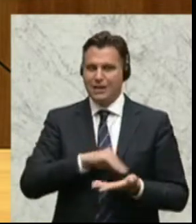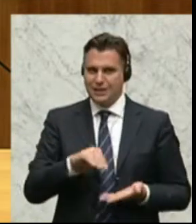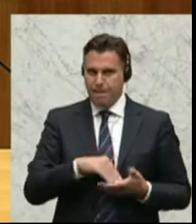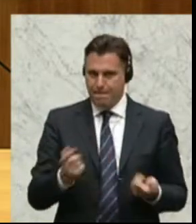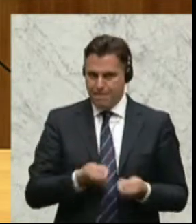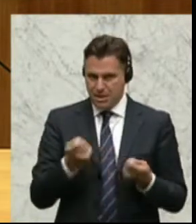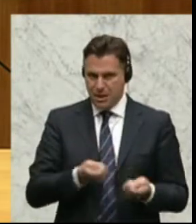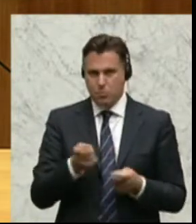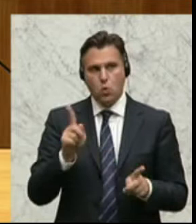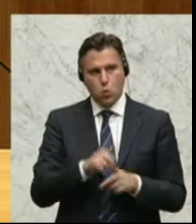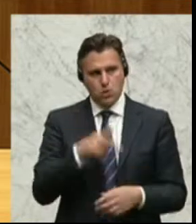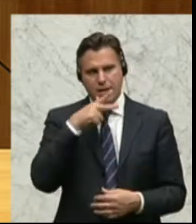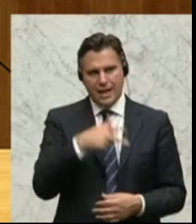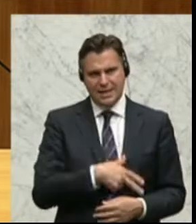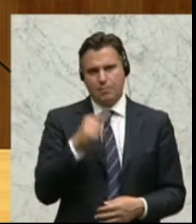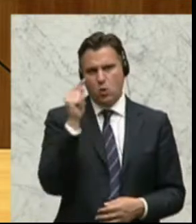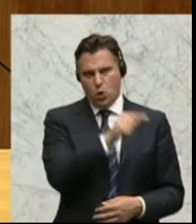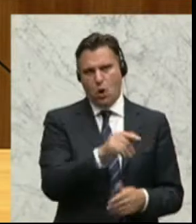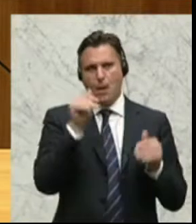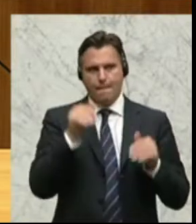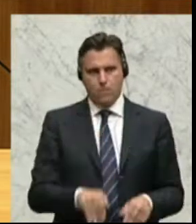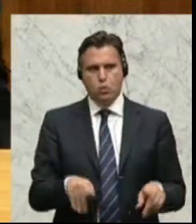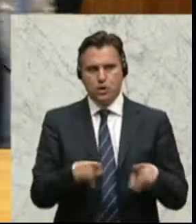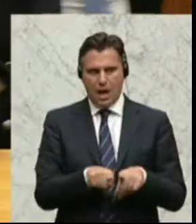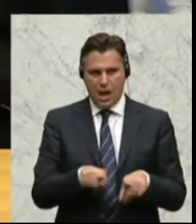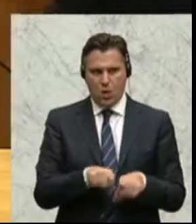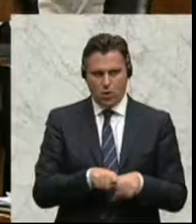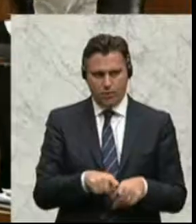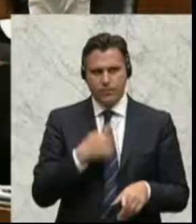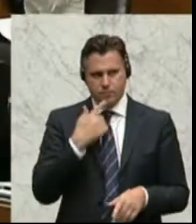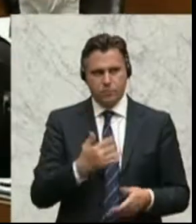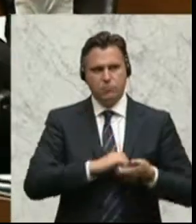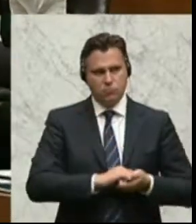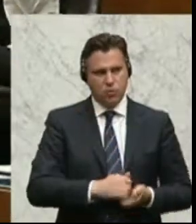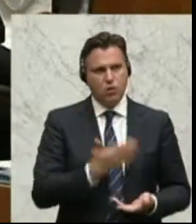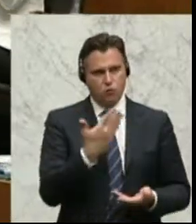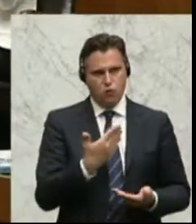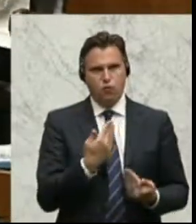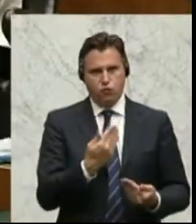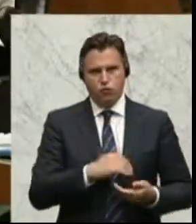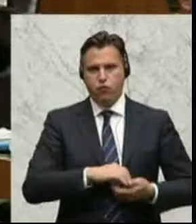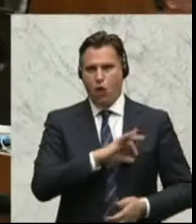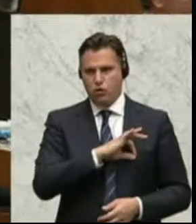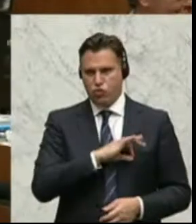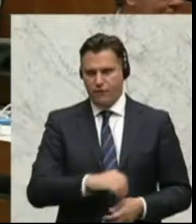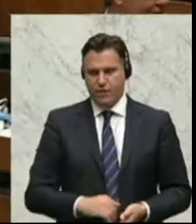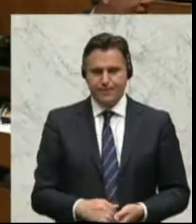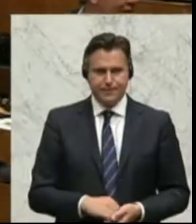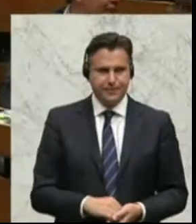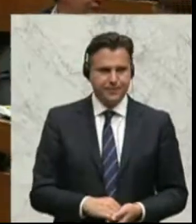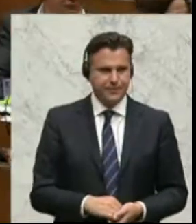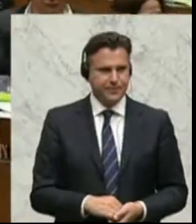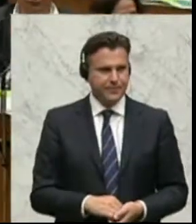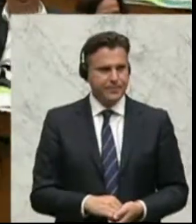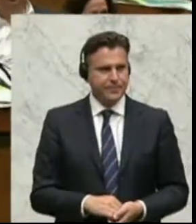Sozialdemokratische Partei Österreichs, die SPÖ. Freundschaft. Georg Vetter, Verfassungssprecher Tim Stronach,